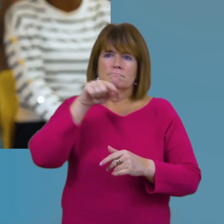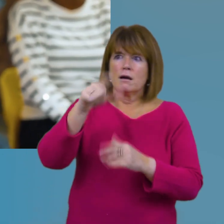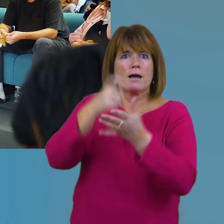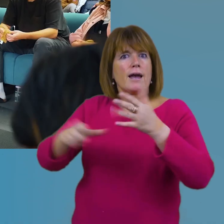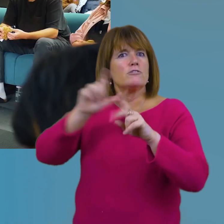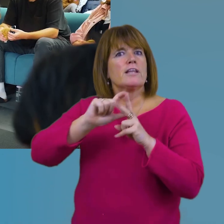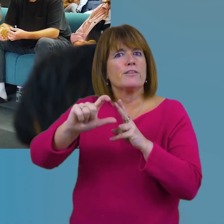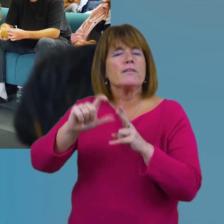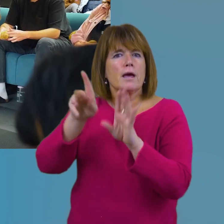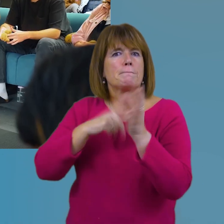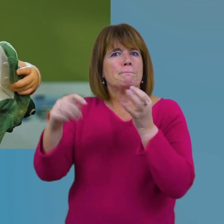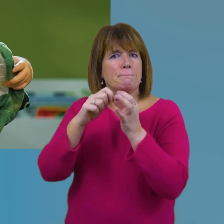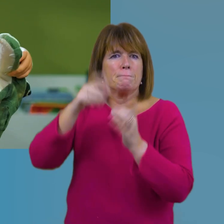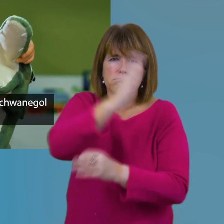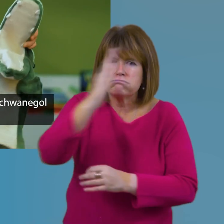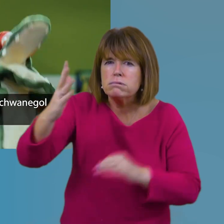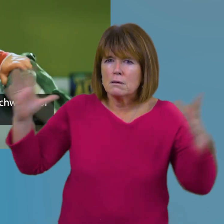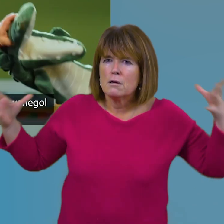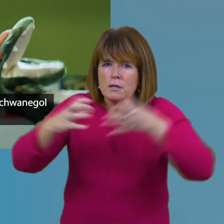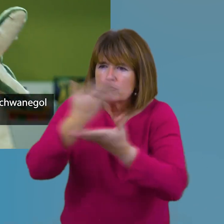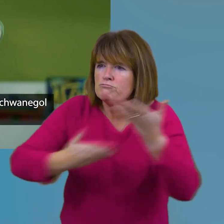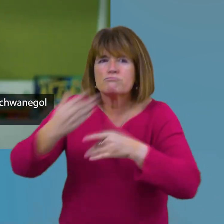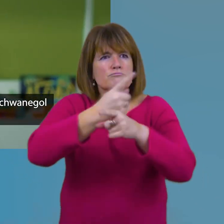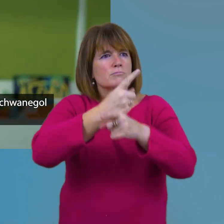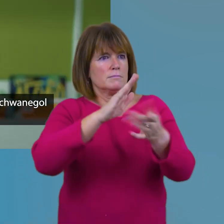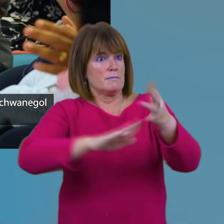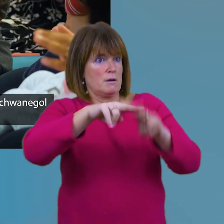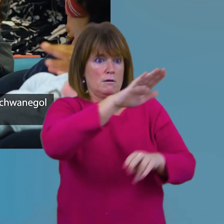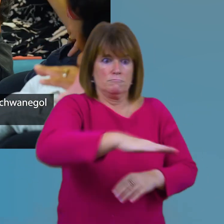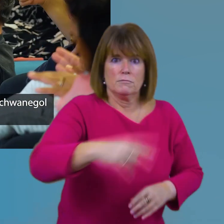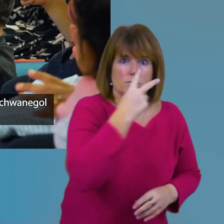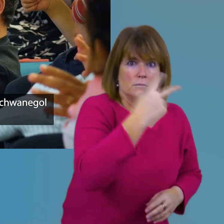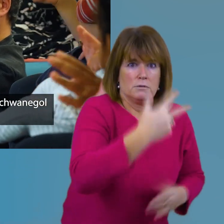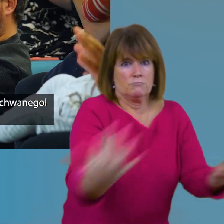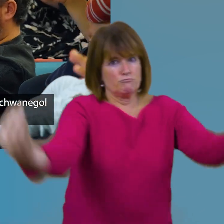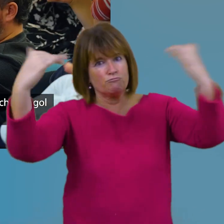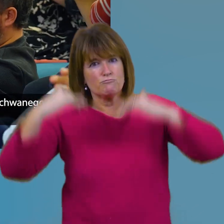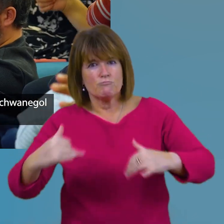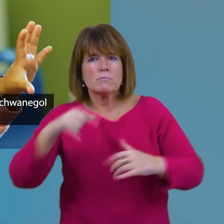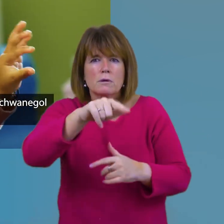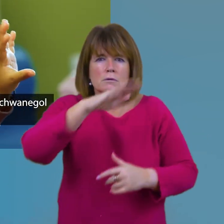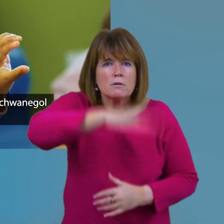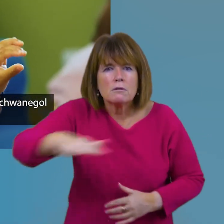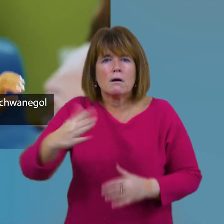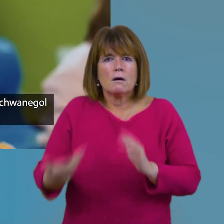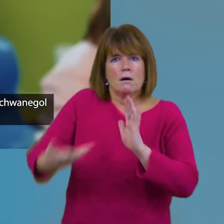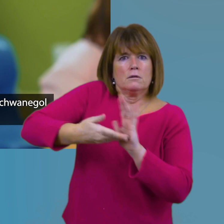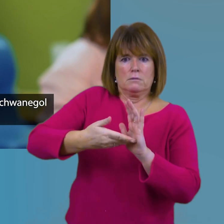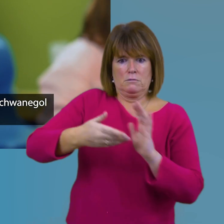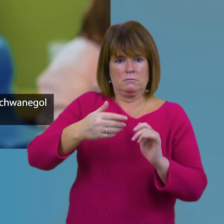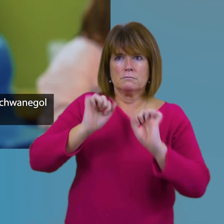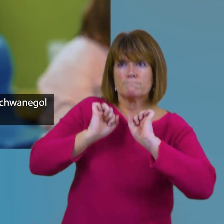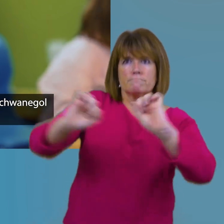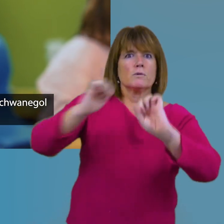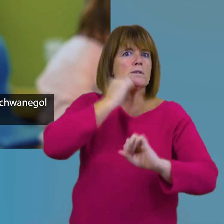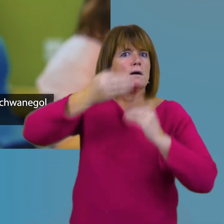hybiau a llyfrgelloedd Caerdydd at ei gilydd i siarad â rhieni plant 2-3 oed am sut y gallant rhoi haen ychwanegol o amddiffyniad i'r